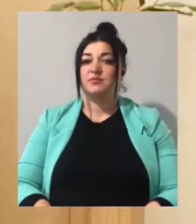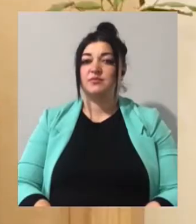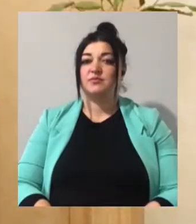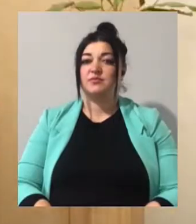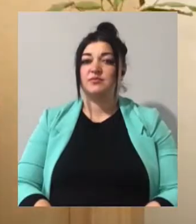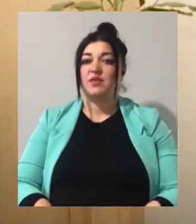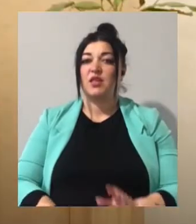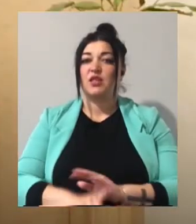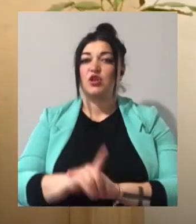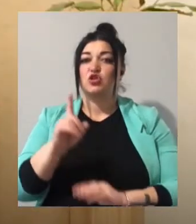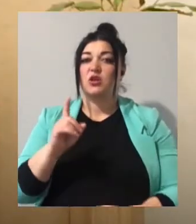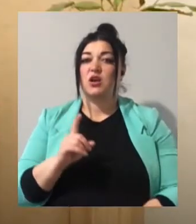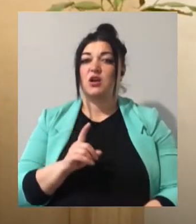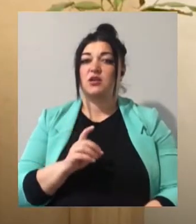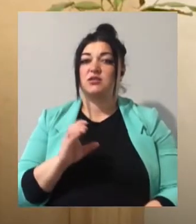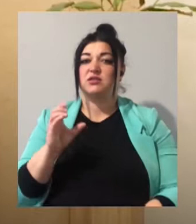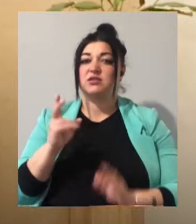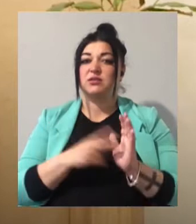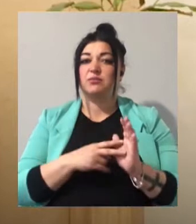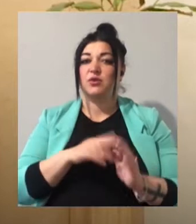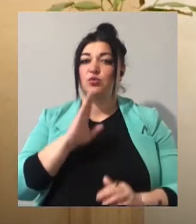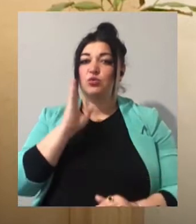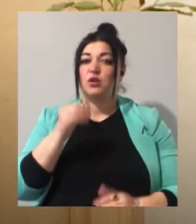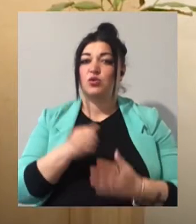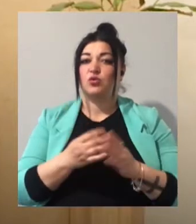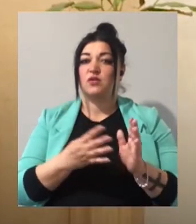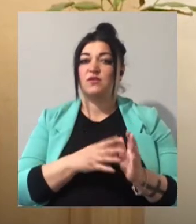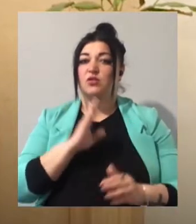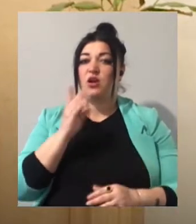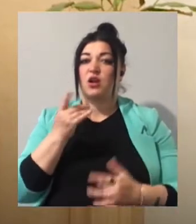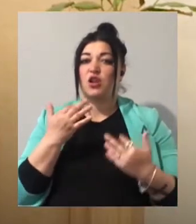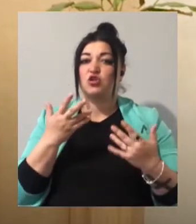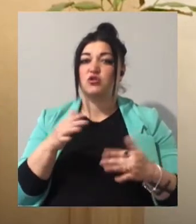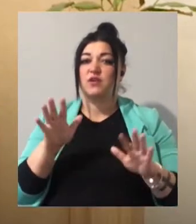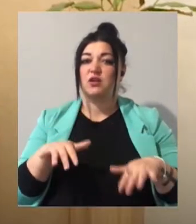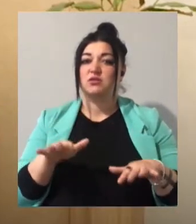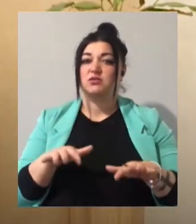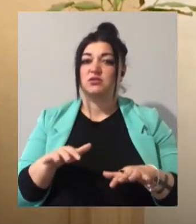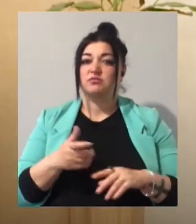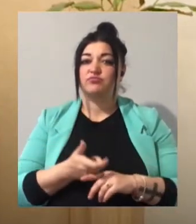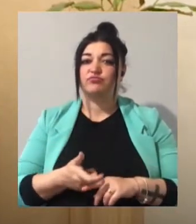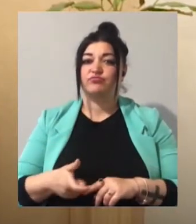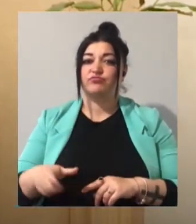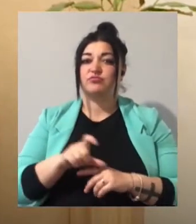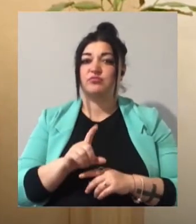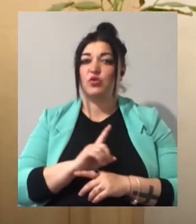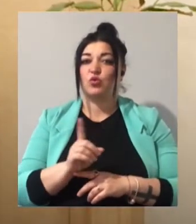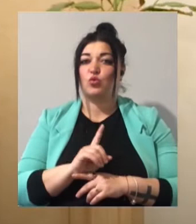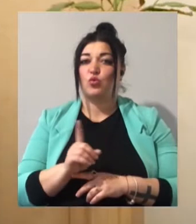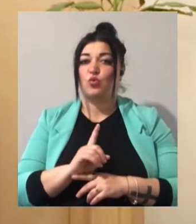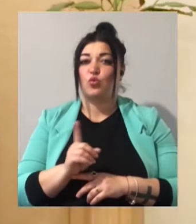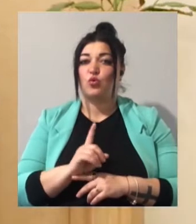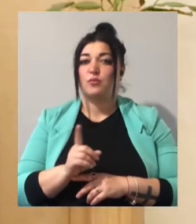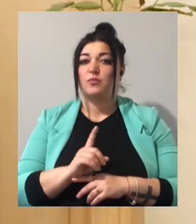Начиная с 7 утра до 9 утра количество осадков превысило предполагаемую норму, это было уже 18 миллиметров